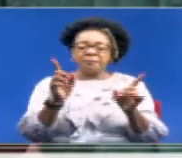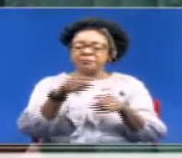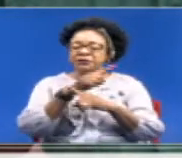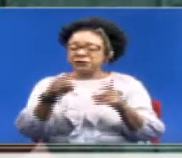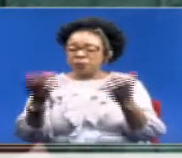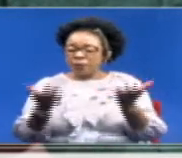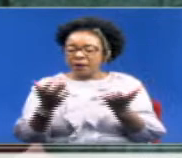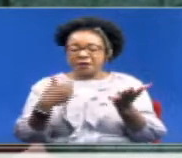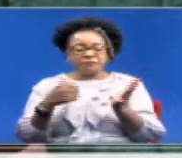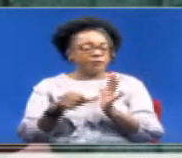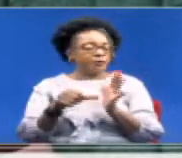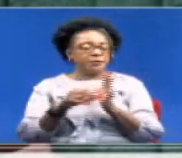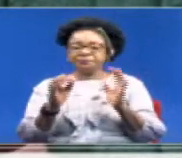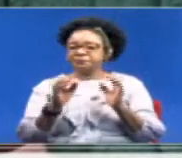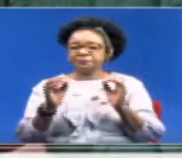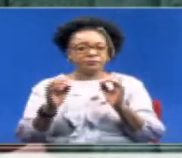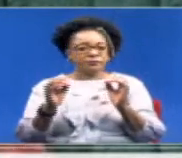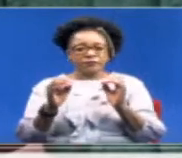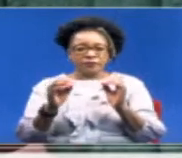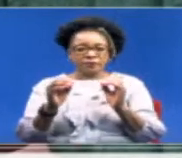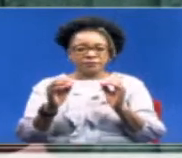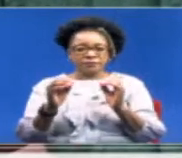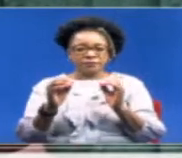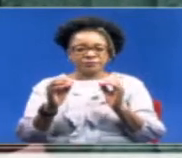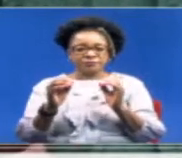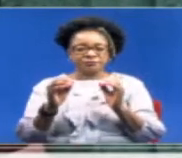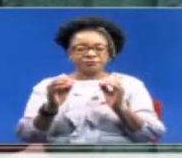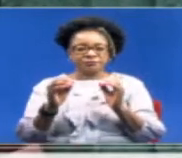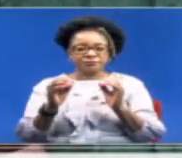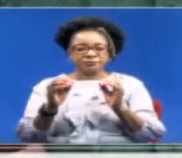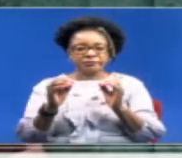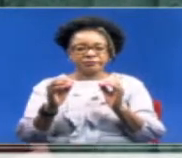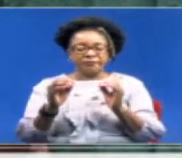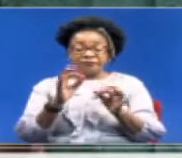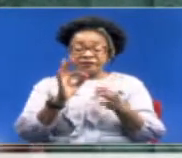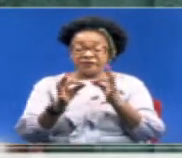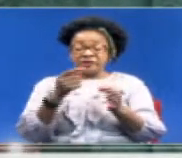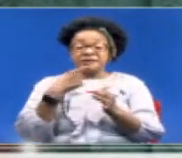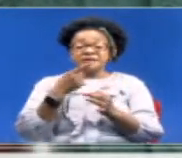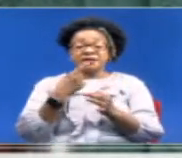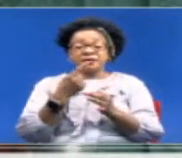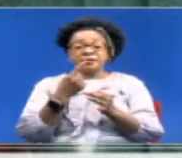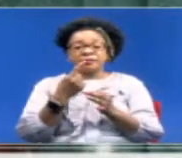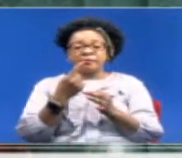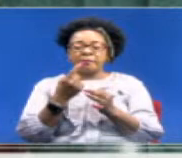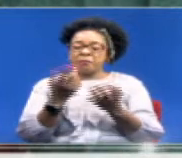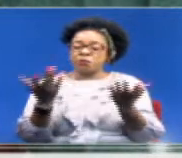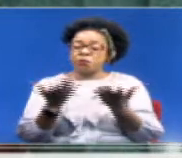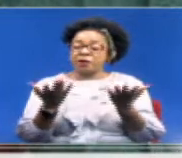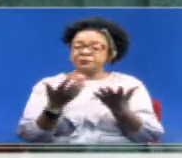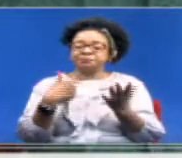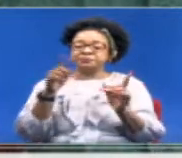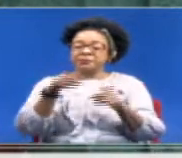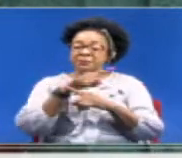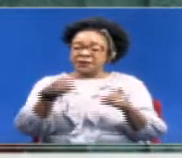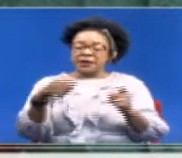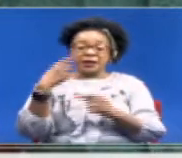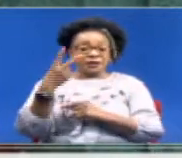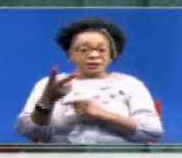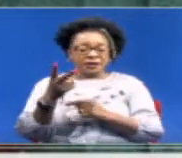problem. Ama magani? Si ndio? Si akisema mahali nimekosa na ninaona kweli kuna makosa